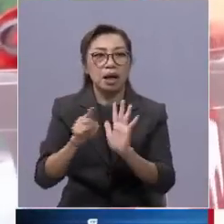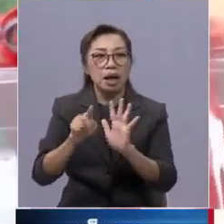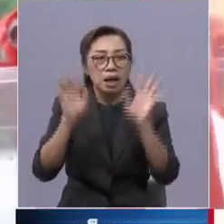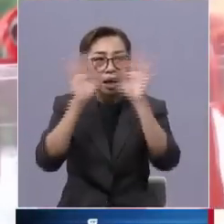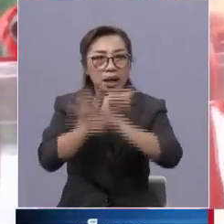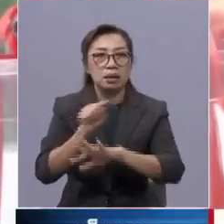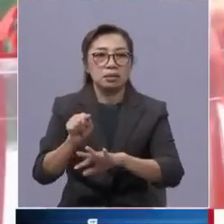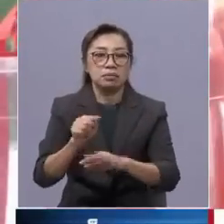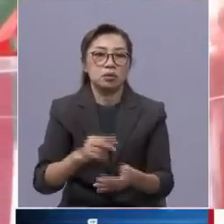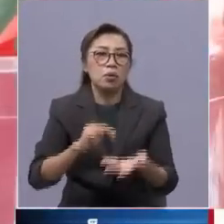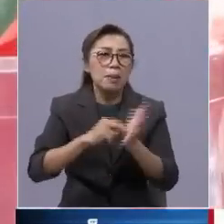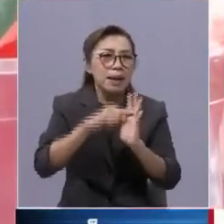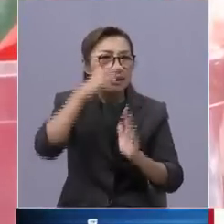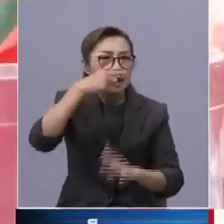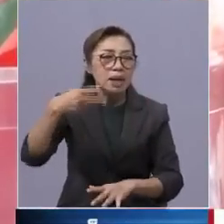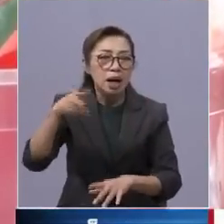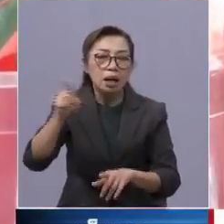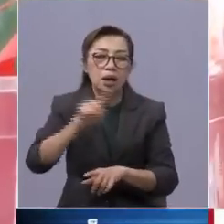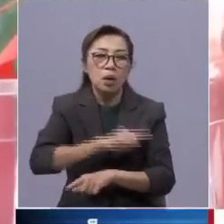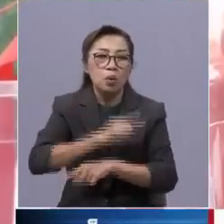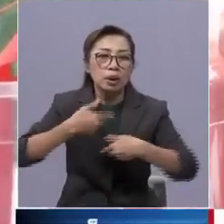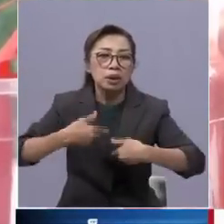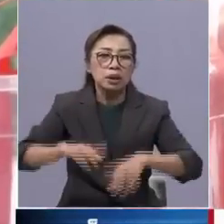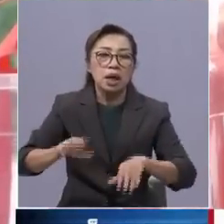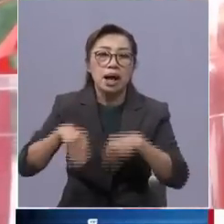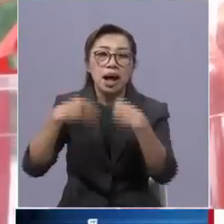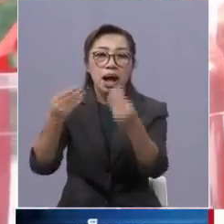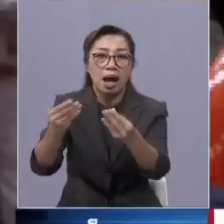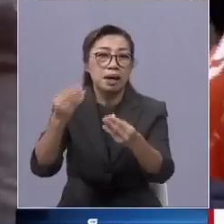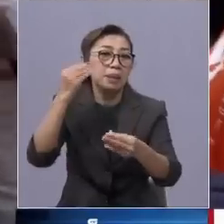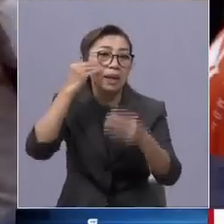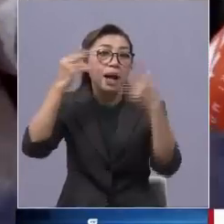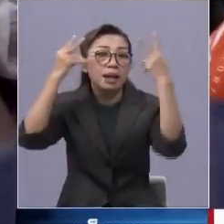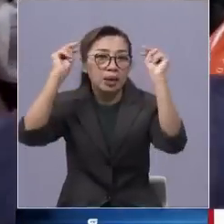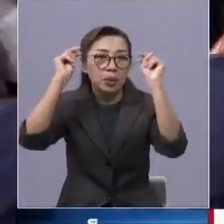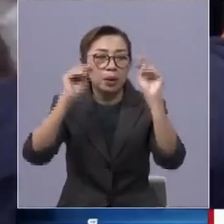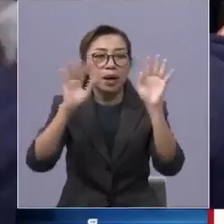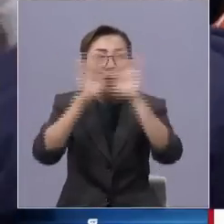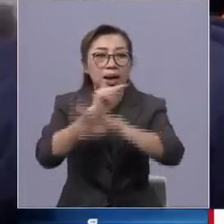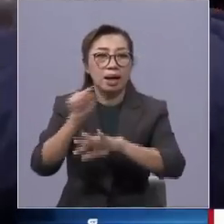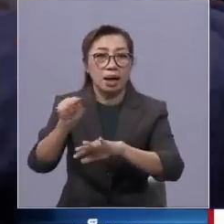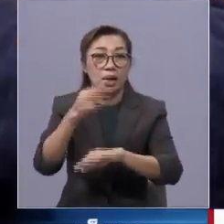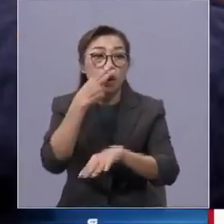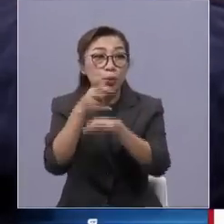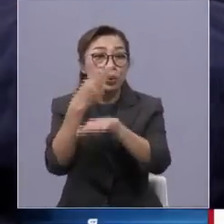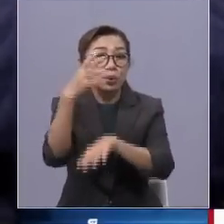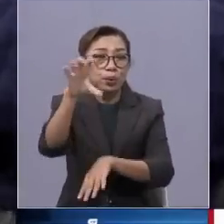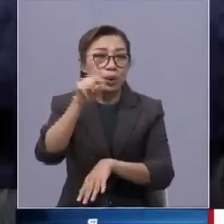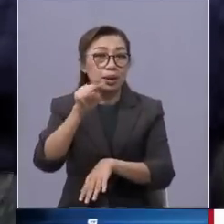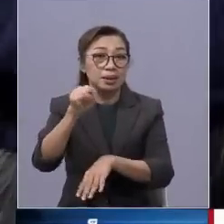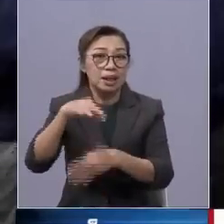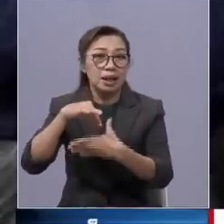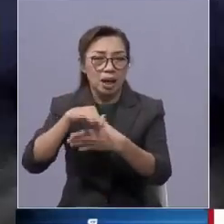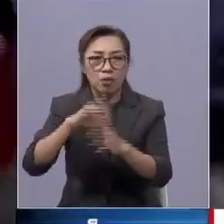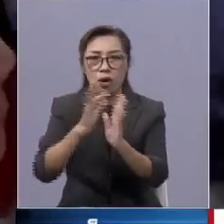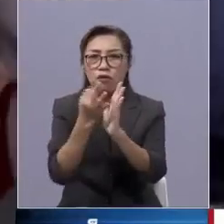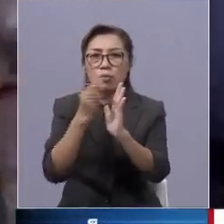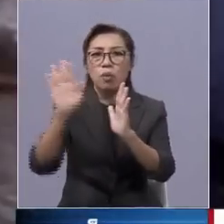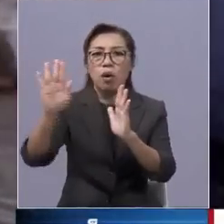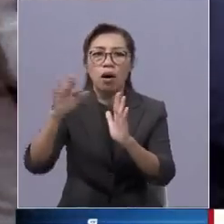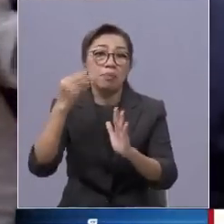ครับก็แปลเป็นภาษาไทยก็อวยพรวันเกิดนายกพิธานะดูบรรยากาศบางช่วงเพราะว่าคุณพิธาแชร์ในโลกโซเชียลด้วยนะครับ